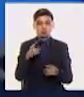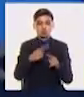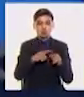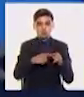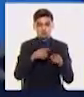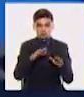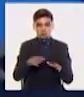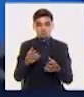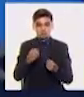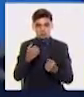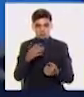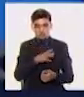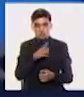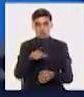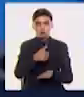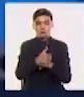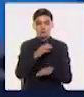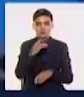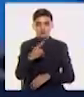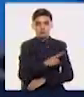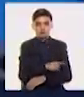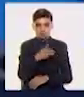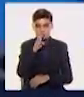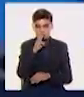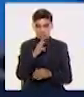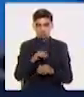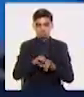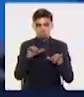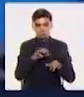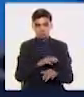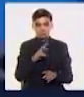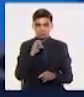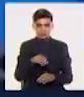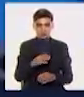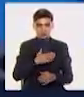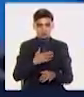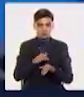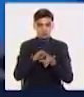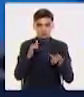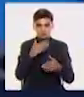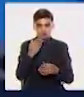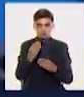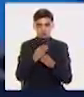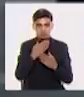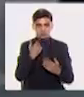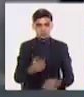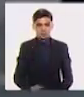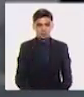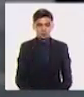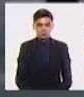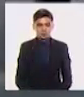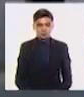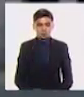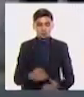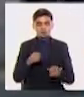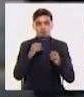ба? Сіз енді бас санитарлық дәрігер ретінде, сіздің айлығыңыз өсті ме? Менің айлығым өскен жоқ. Әлі өскен жоқ? Жоқ. Ал